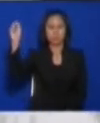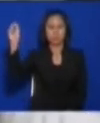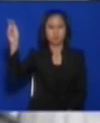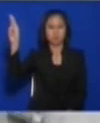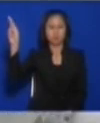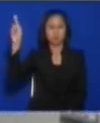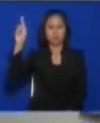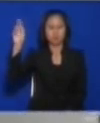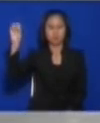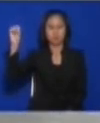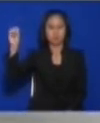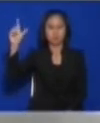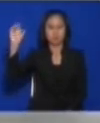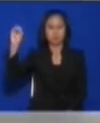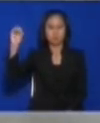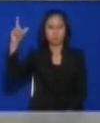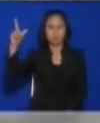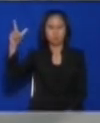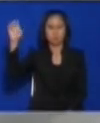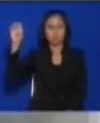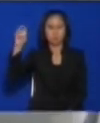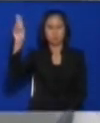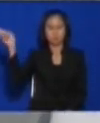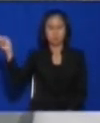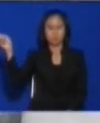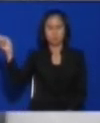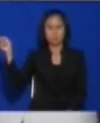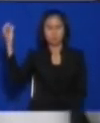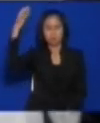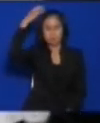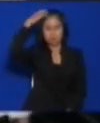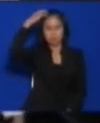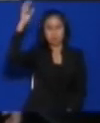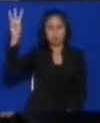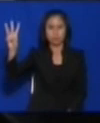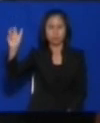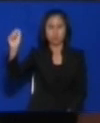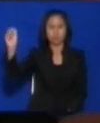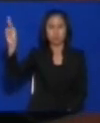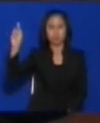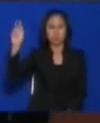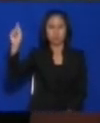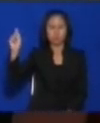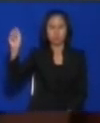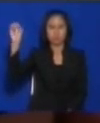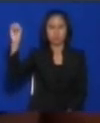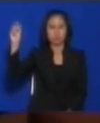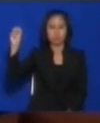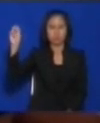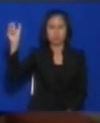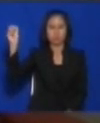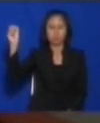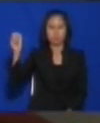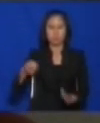Bapak H Wartono saya persilahkan untuk untuk menempatkan diri kedua pasangan ini didukung oleh